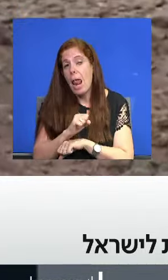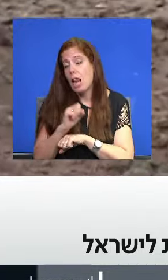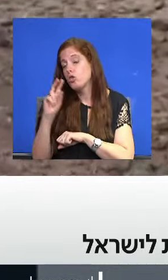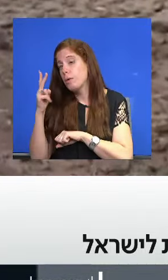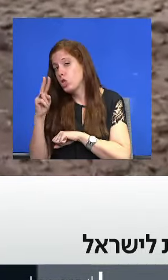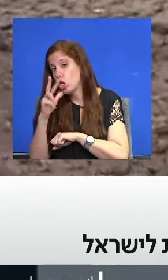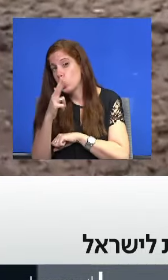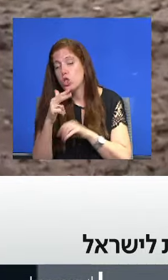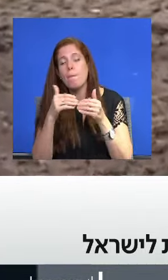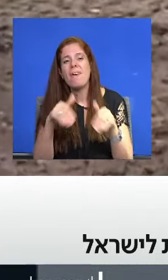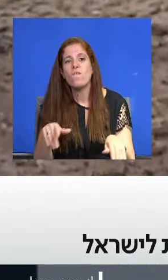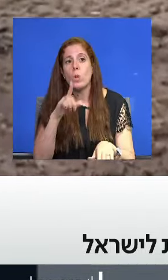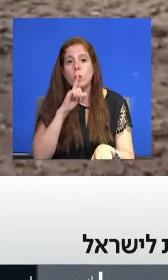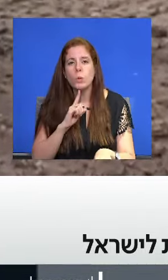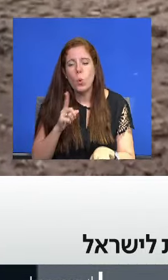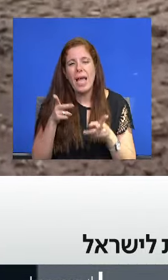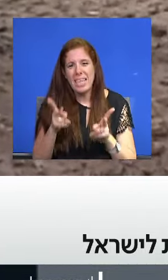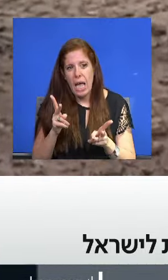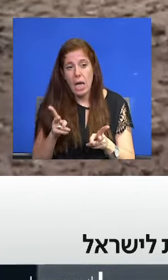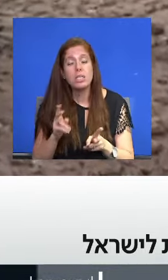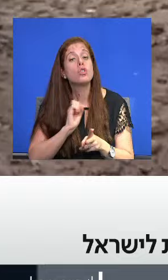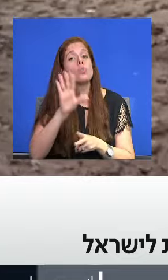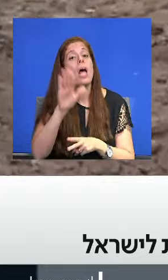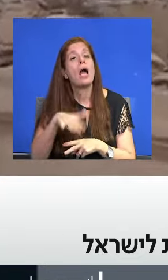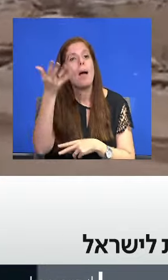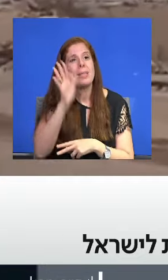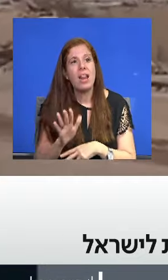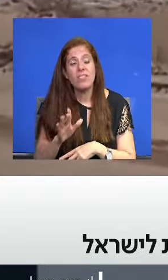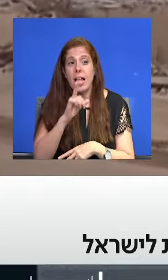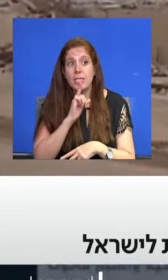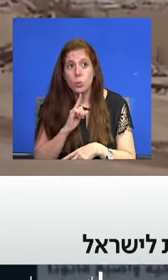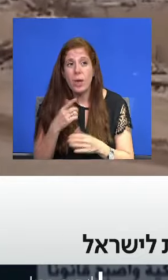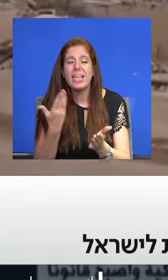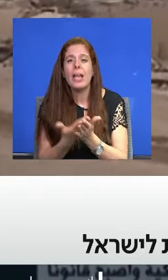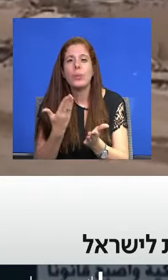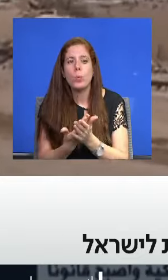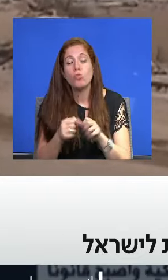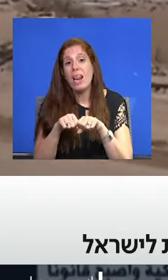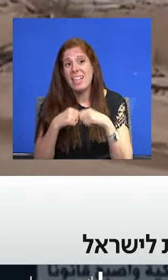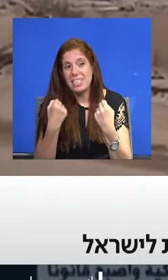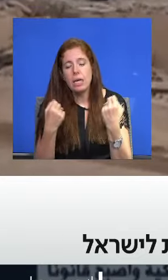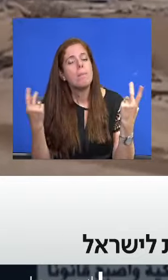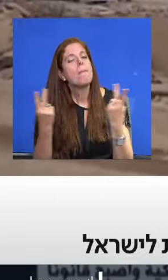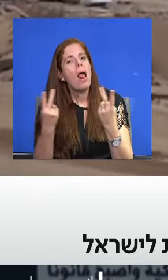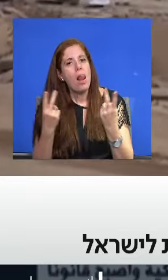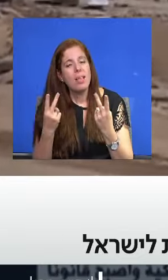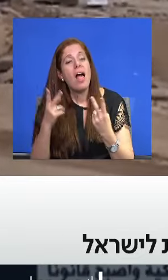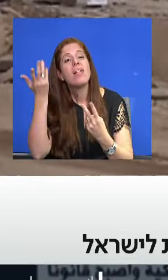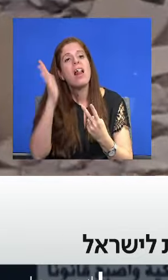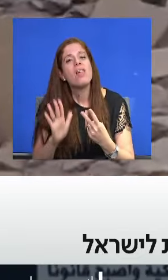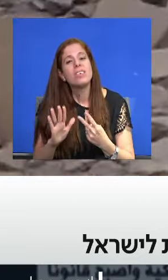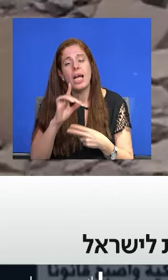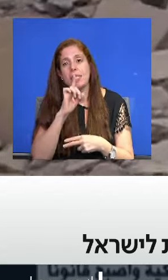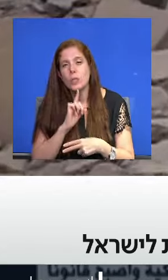בגבול סוריה-עיראק. זה שודר גם בטלוויזיה הסורית, התיעוד של נזקים. בהחלט, הטלוויזיה הסורית לא